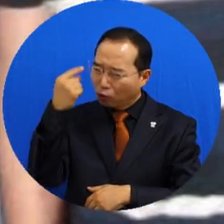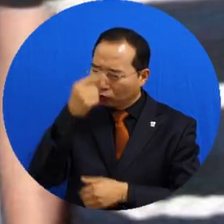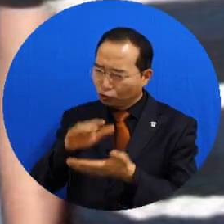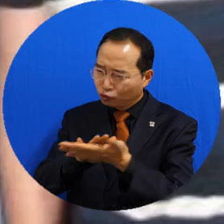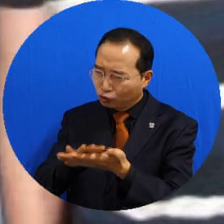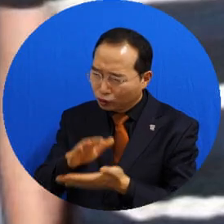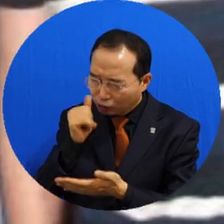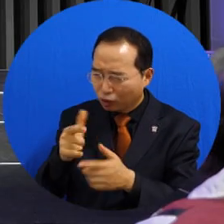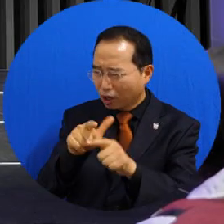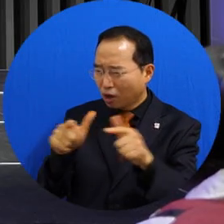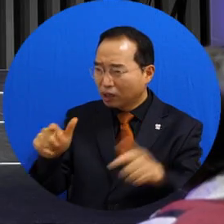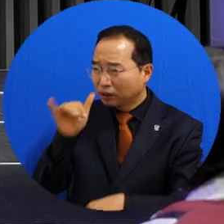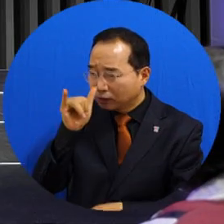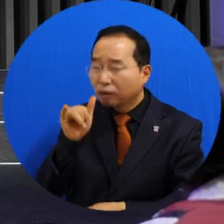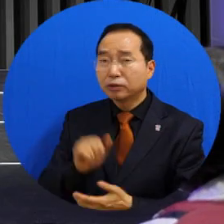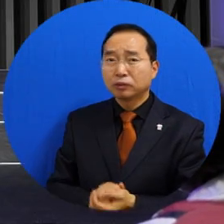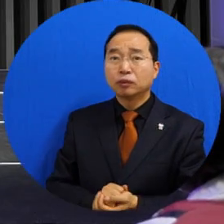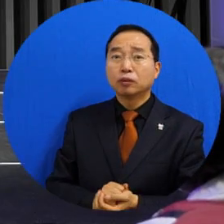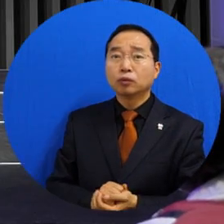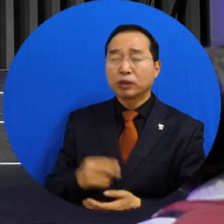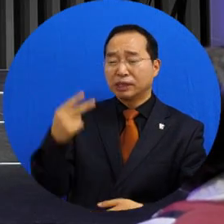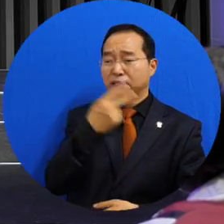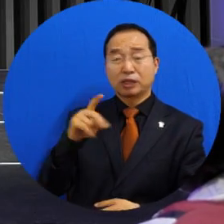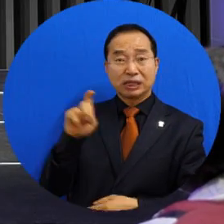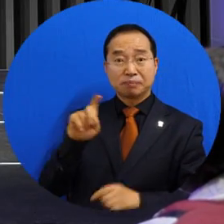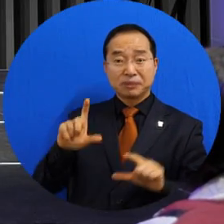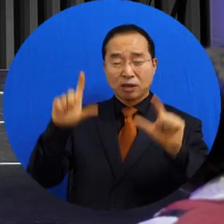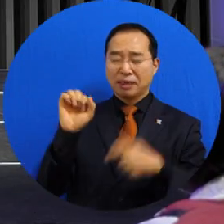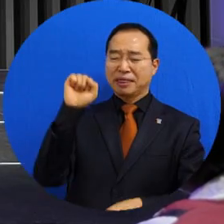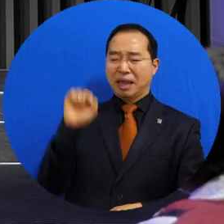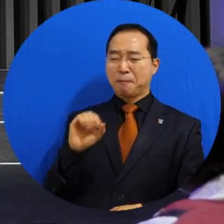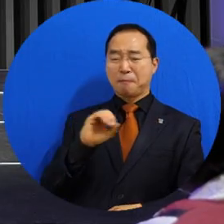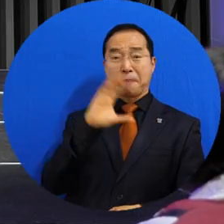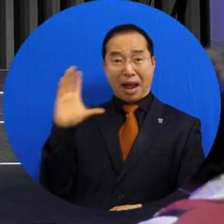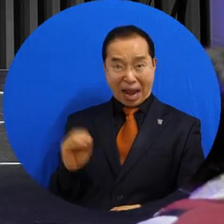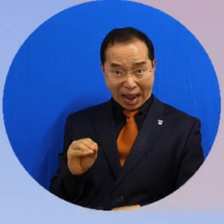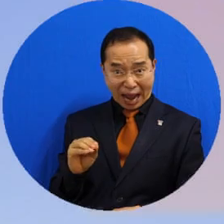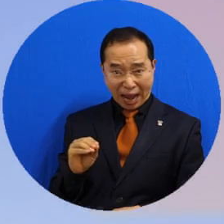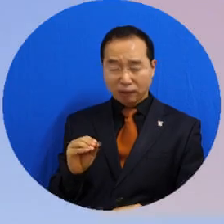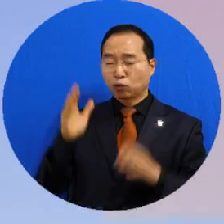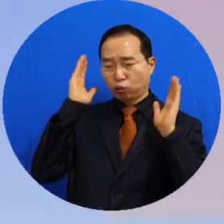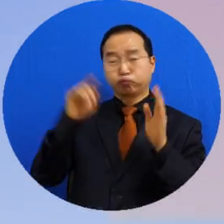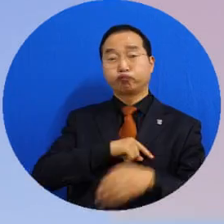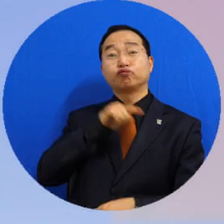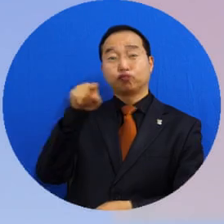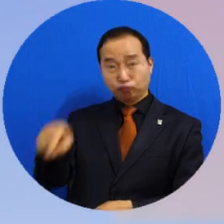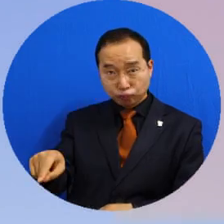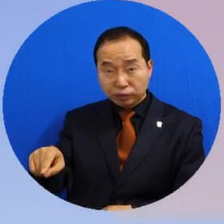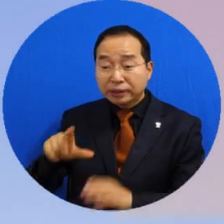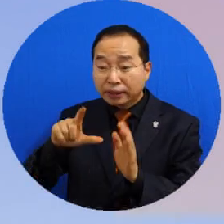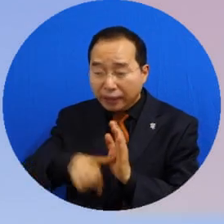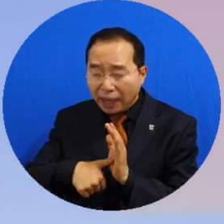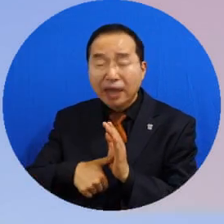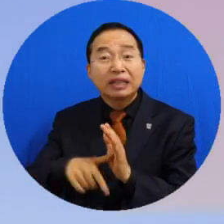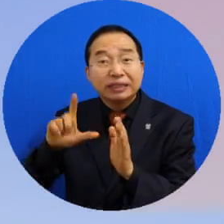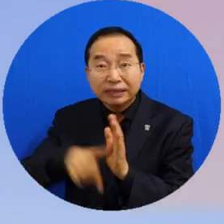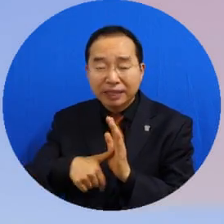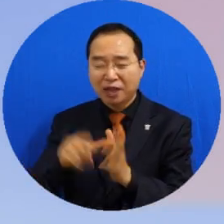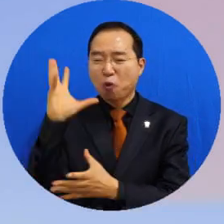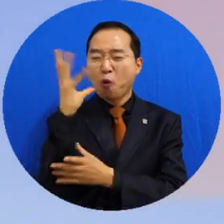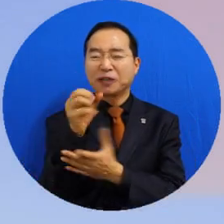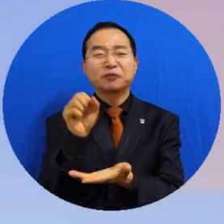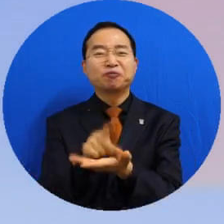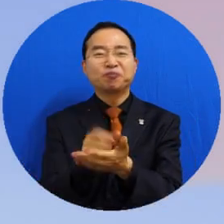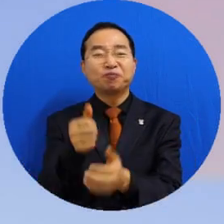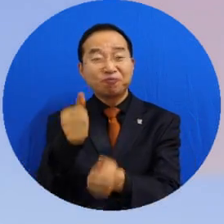있었습니다. 2010년에 또 남아공에 인턴을 하러 갔어요. 마침 당시 월드컵